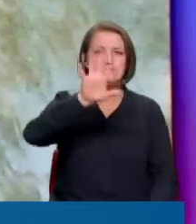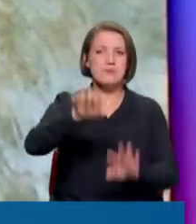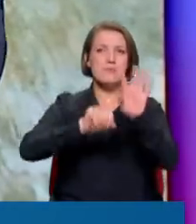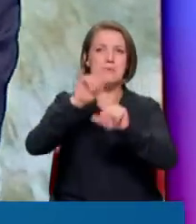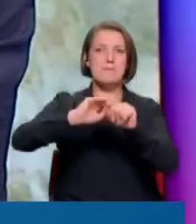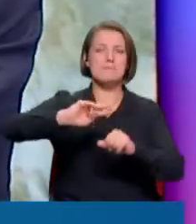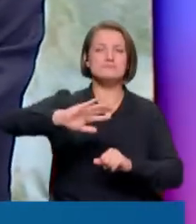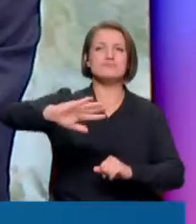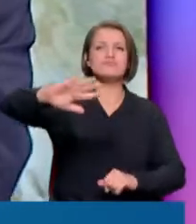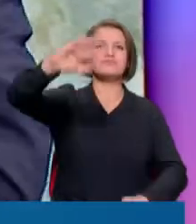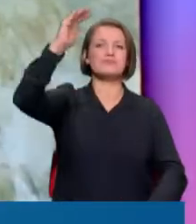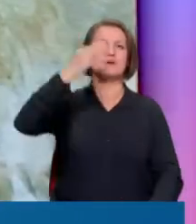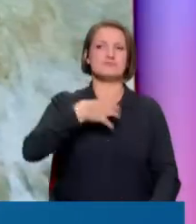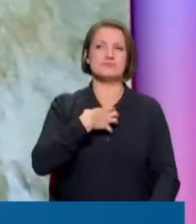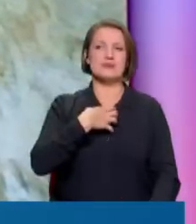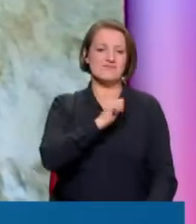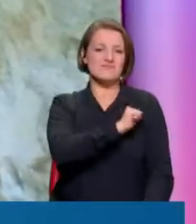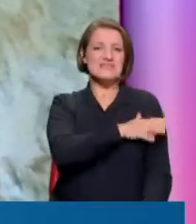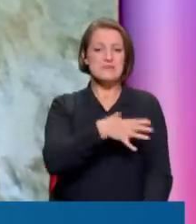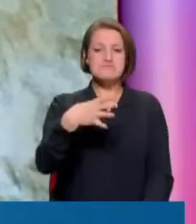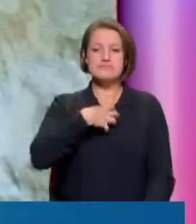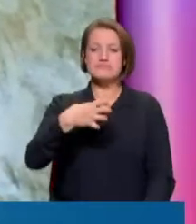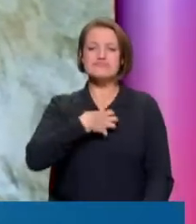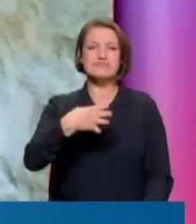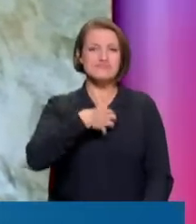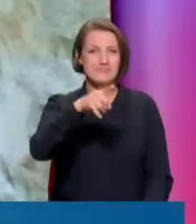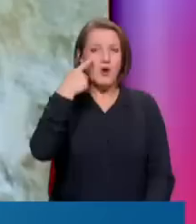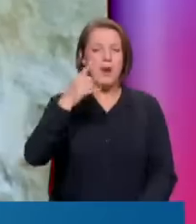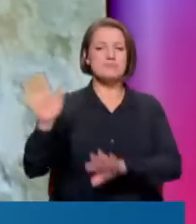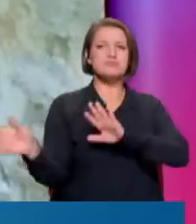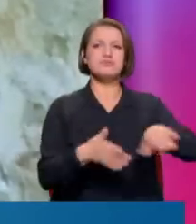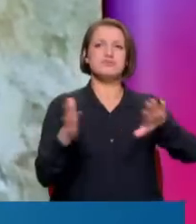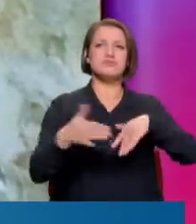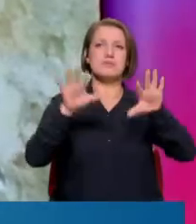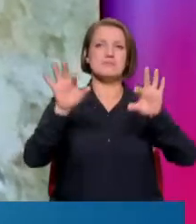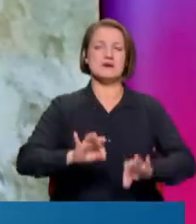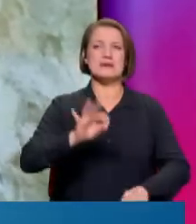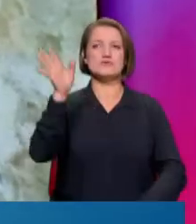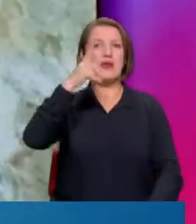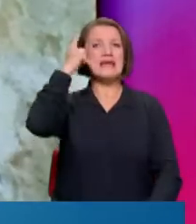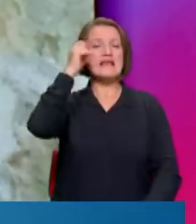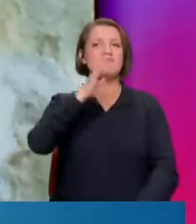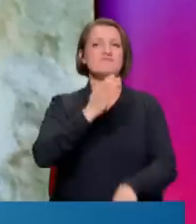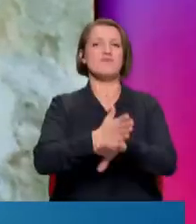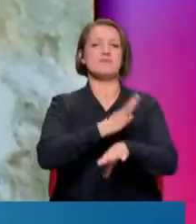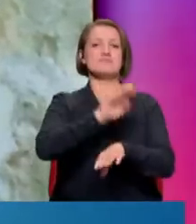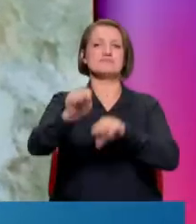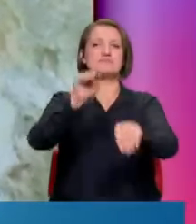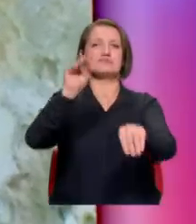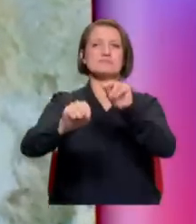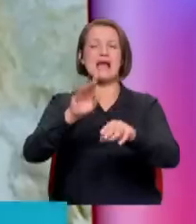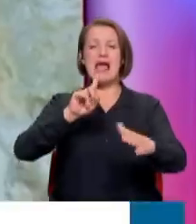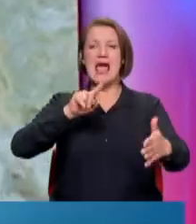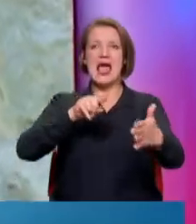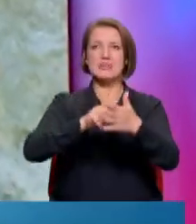Filistinlilerin sahip olduğu mülkleri boşaltıcı zorla bombalamalar ve bunun yerine İsrailli vatandaş yerleştirecek Ama asıl